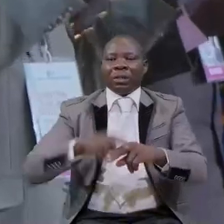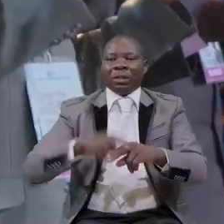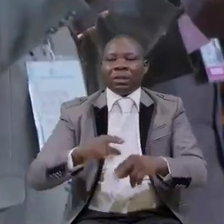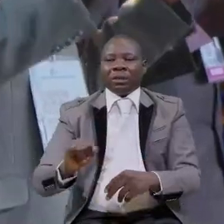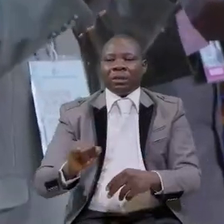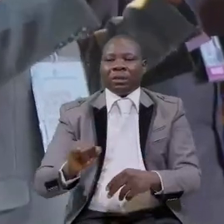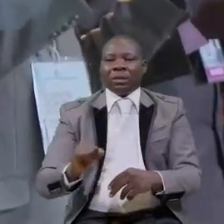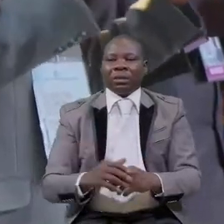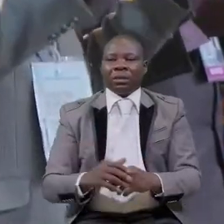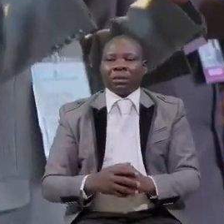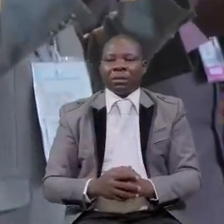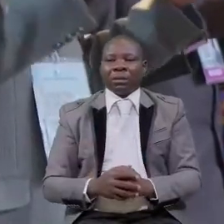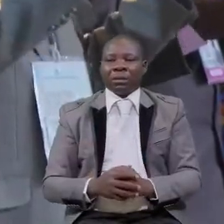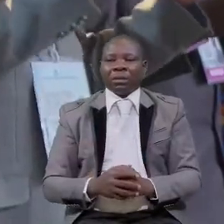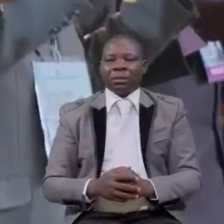Croissante.